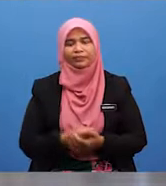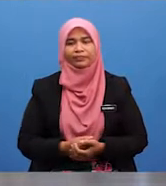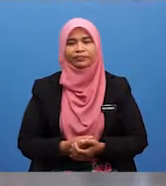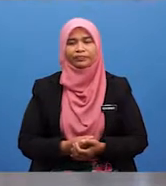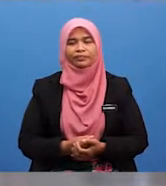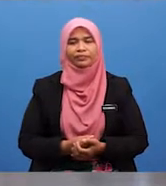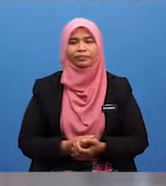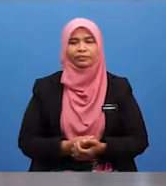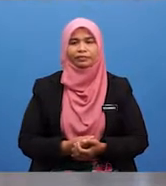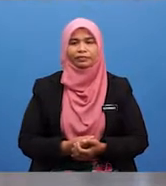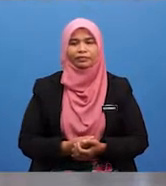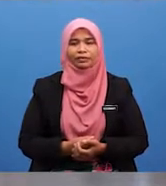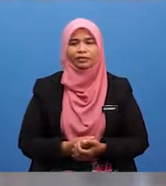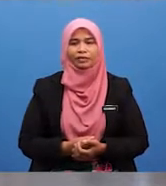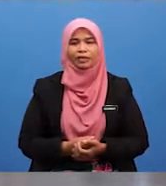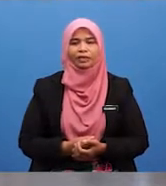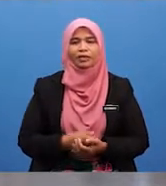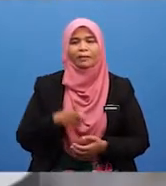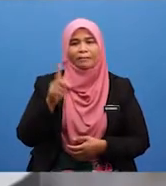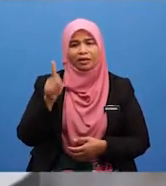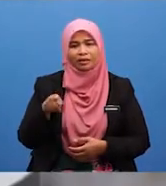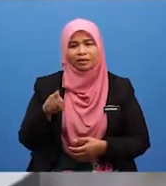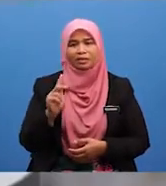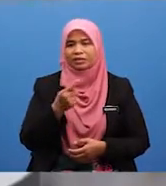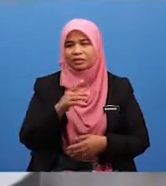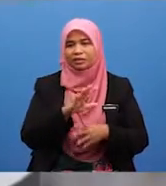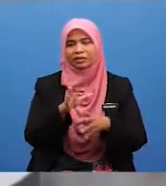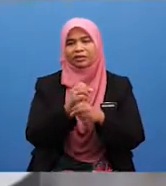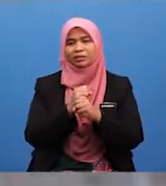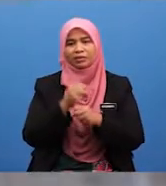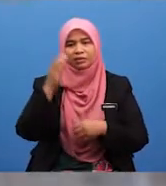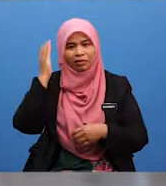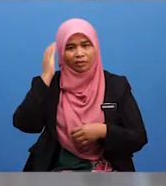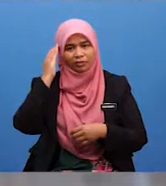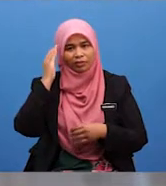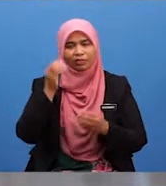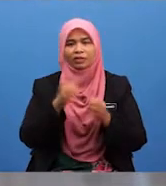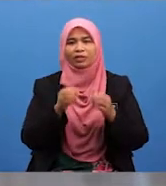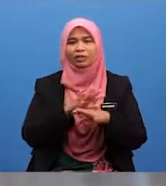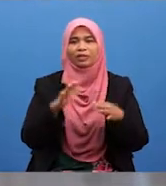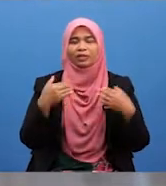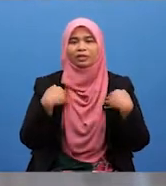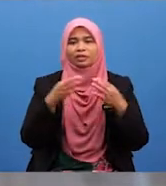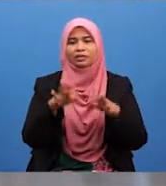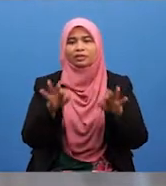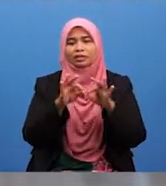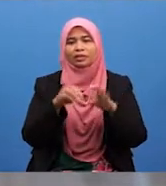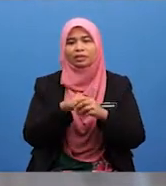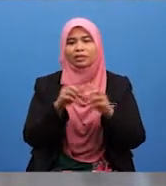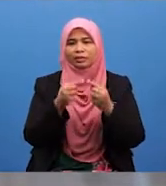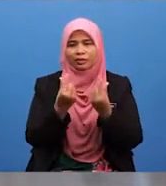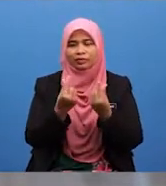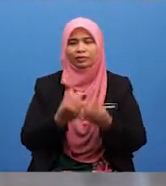hadis? Ya, pasti kita tidak dapat mengetahuinya. Kita bukan sahaja perlu